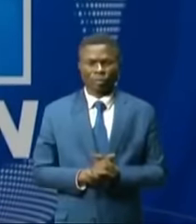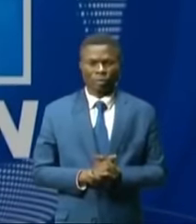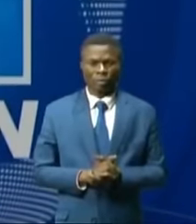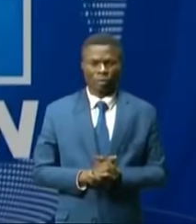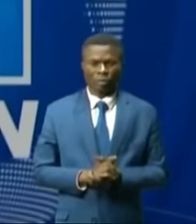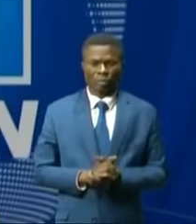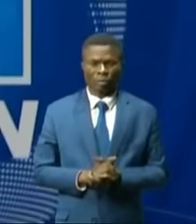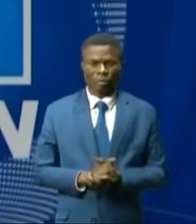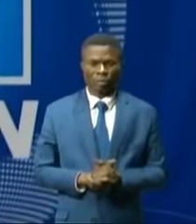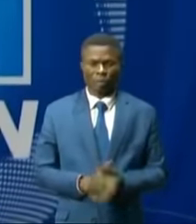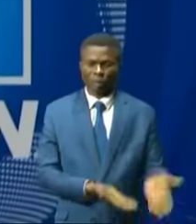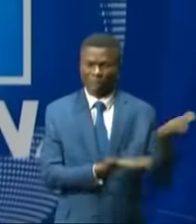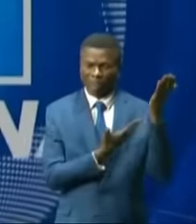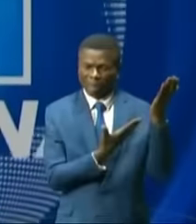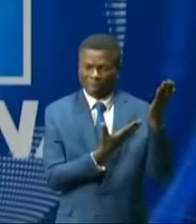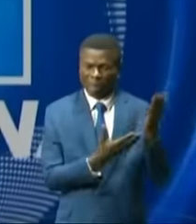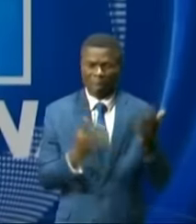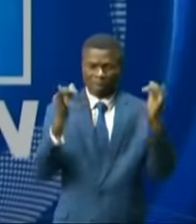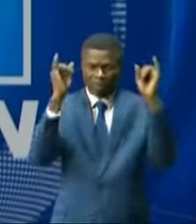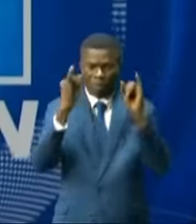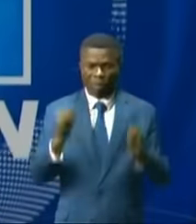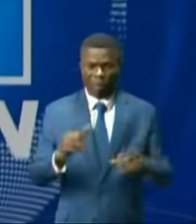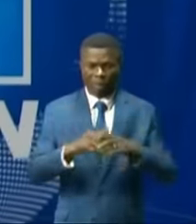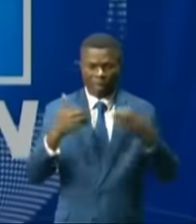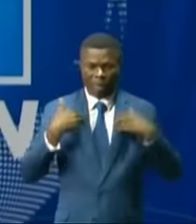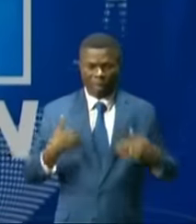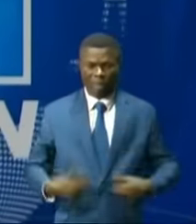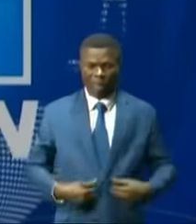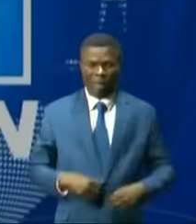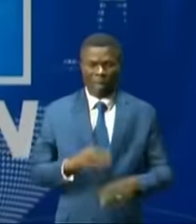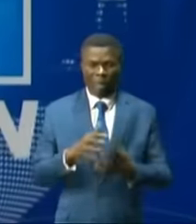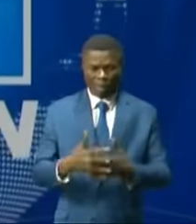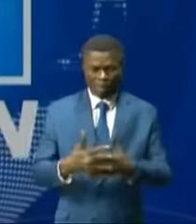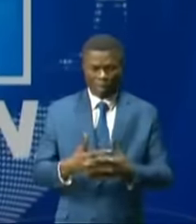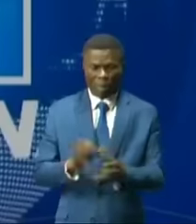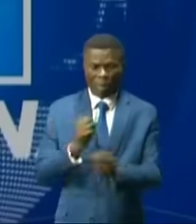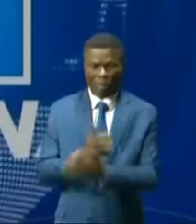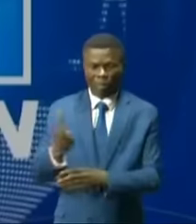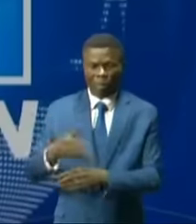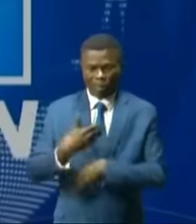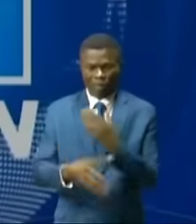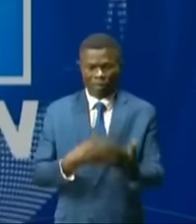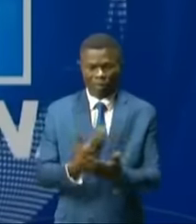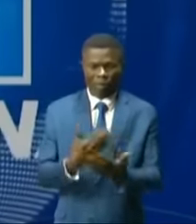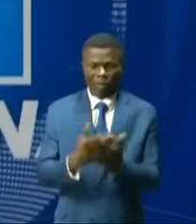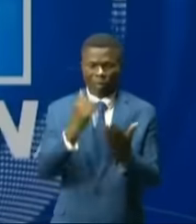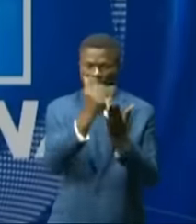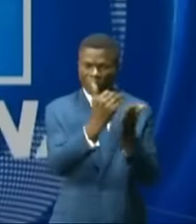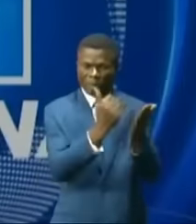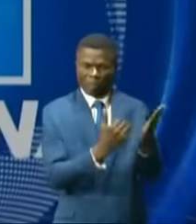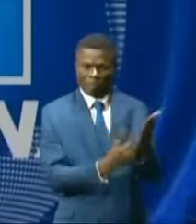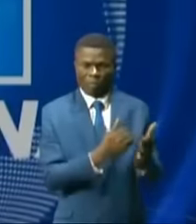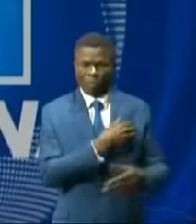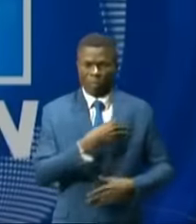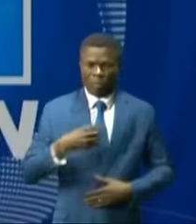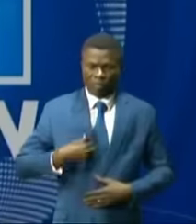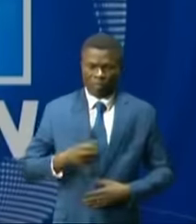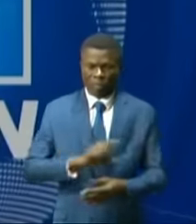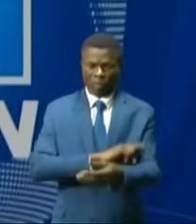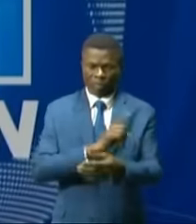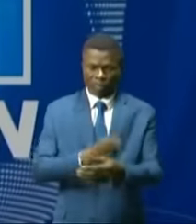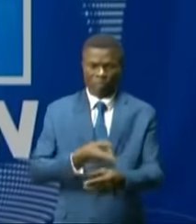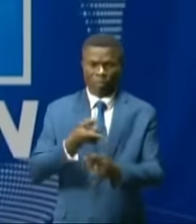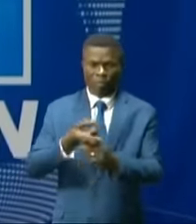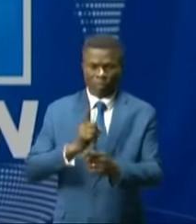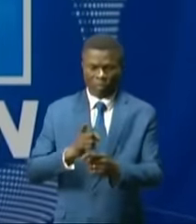L'apport du numérique dans la santé, un logiciel est mis au point pour accélérer l'enregistrement des femmes enceintes